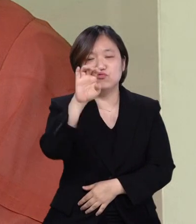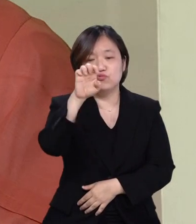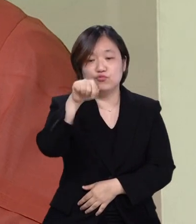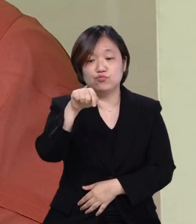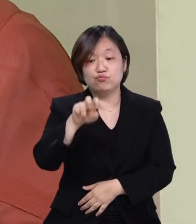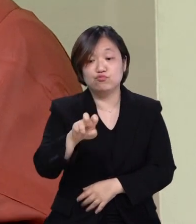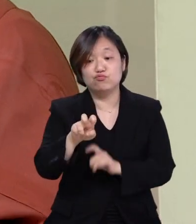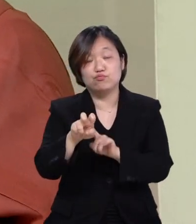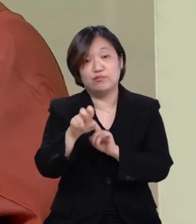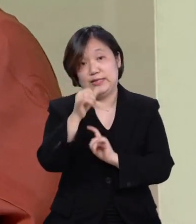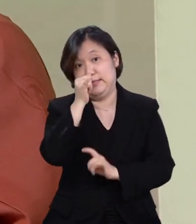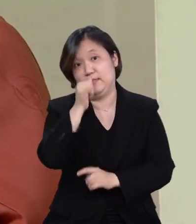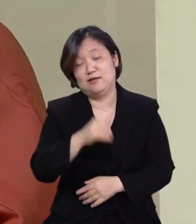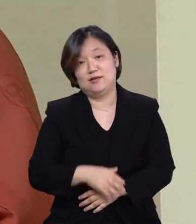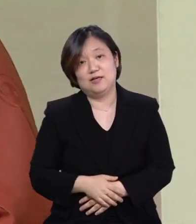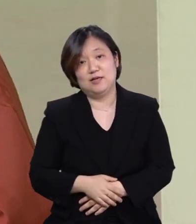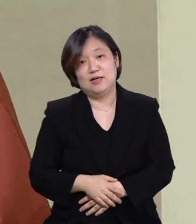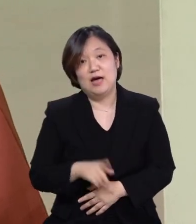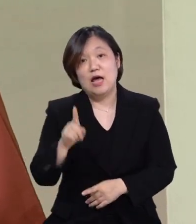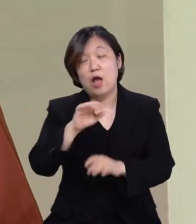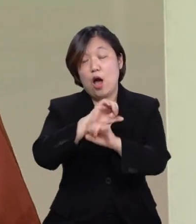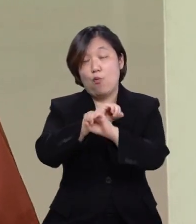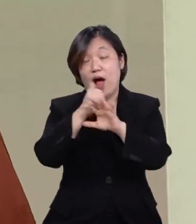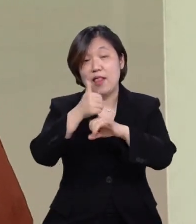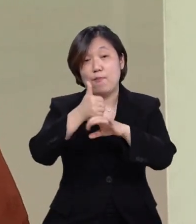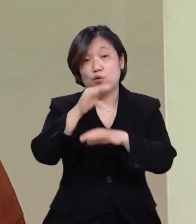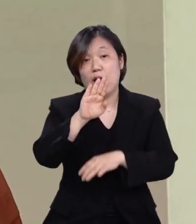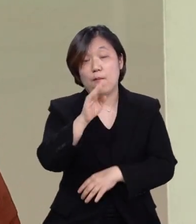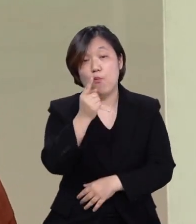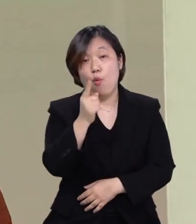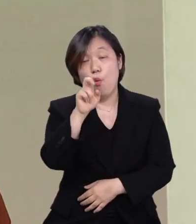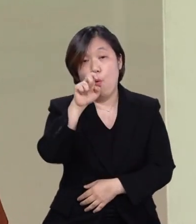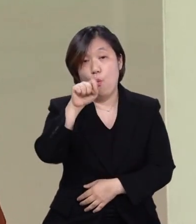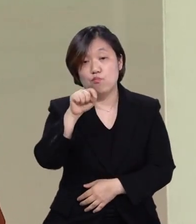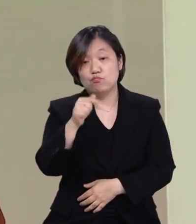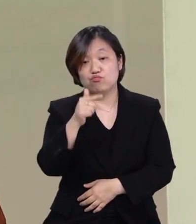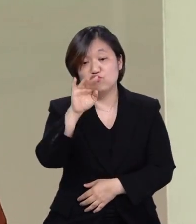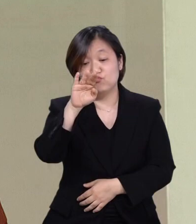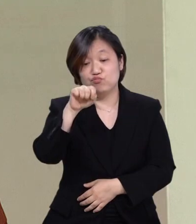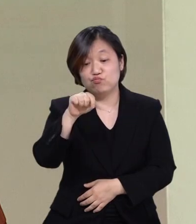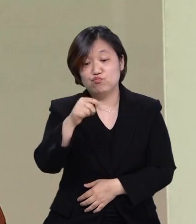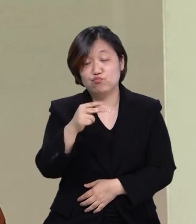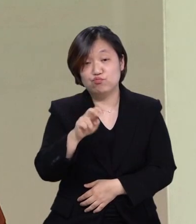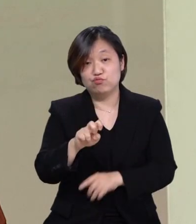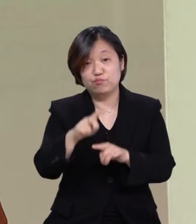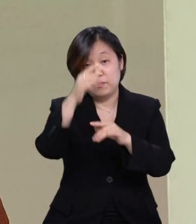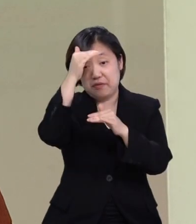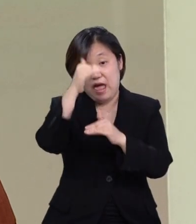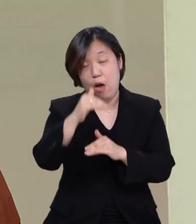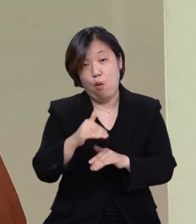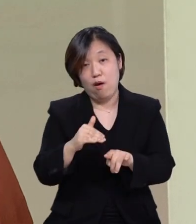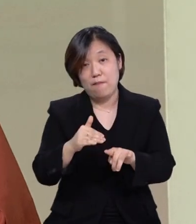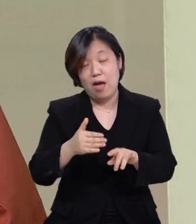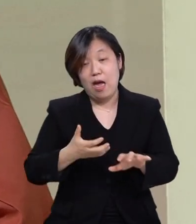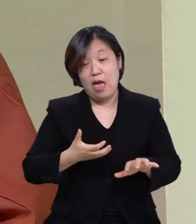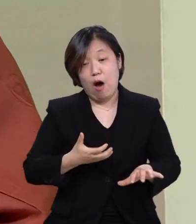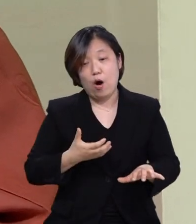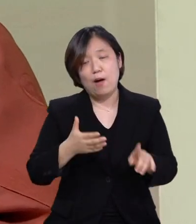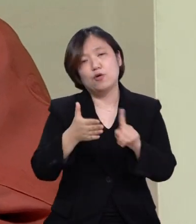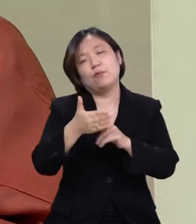아시지 않습니까 그래서이 관세음보살 본문품에서도 분명히 석가모니 부처님께서 말씀하시기를